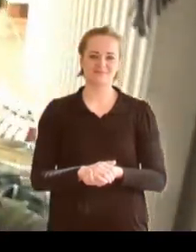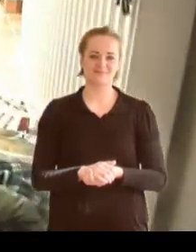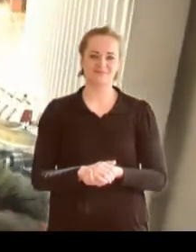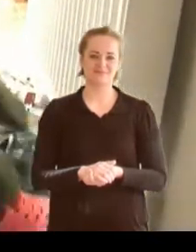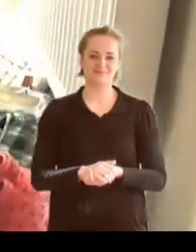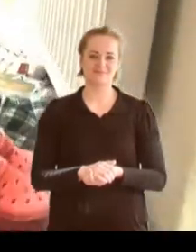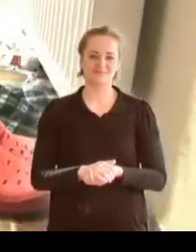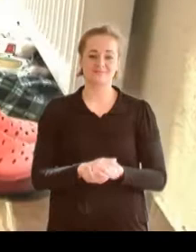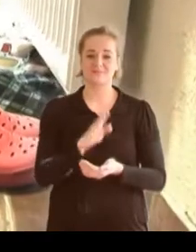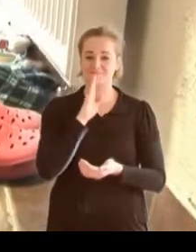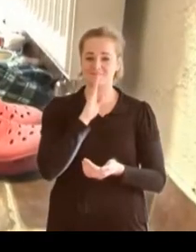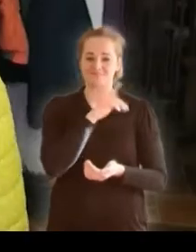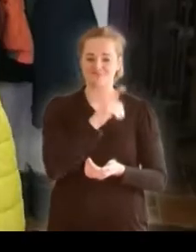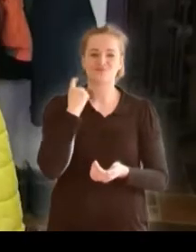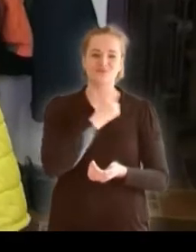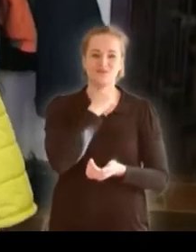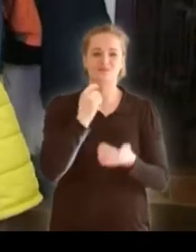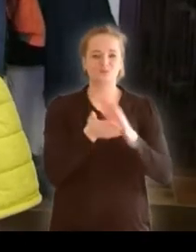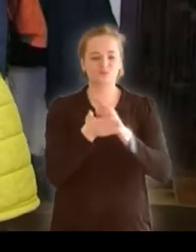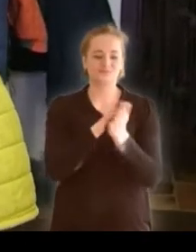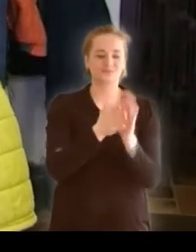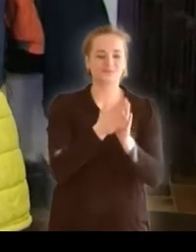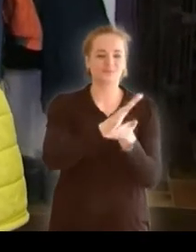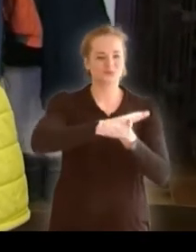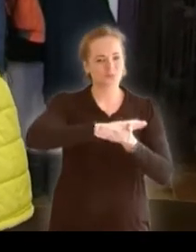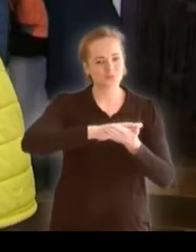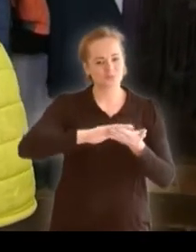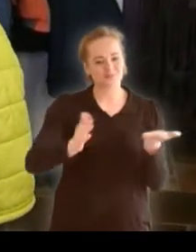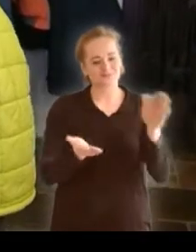O Ramunė gražiai sulankstė šaliką.